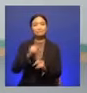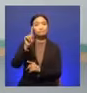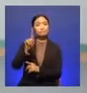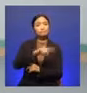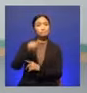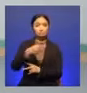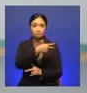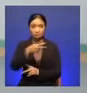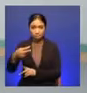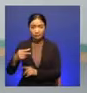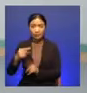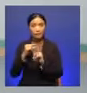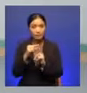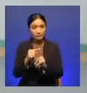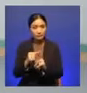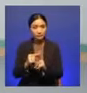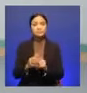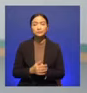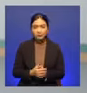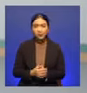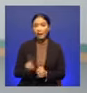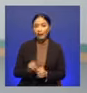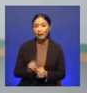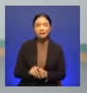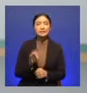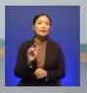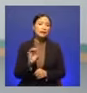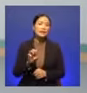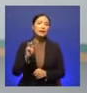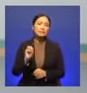ครับชอบใช้คำว่า empathy นะฮะ ไปเห็น